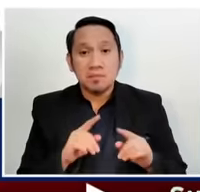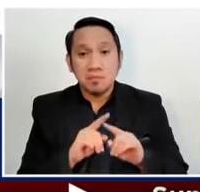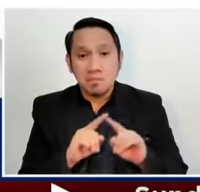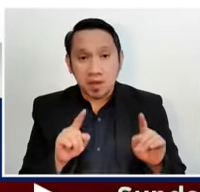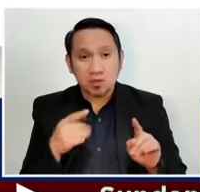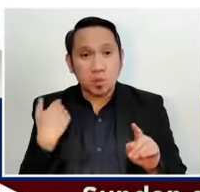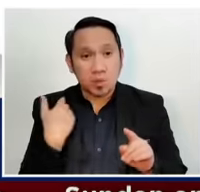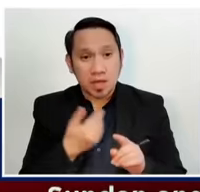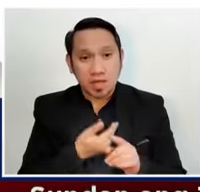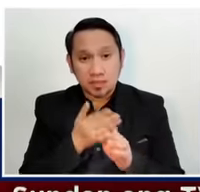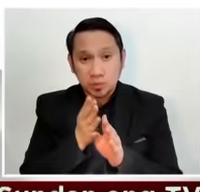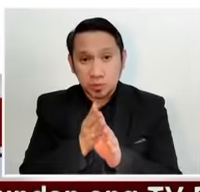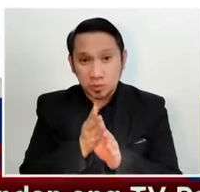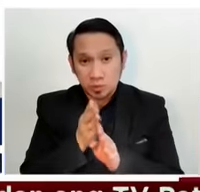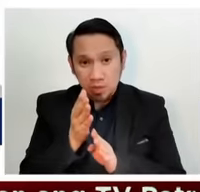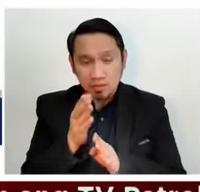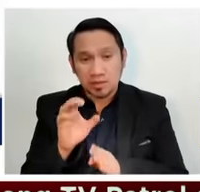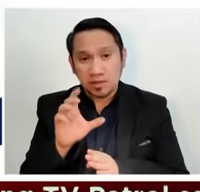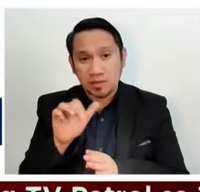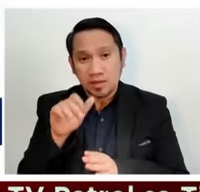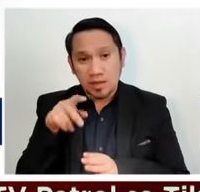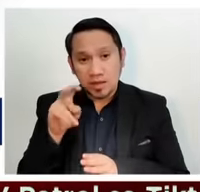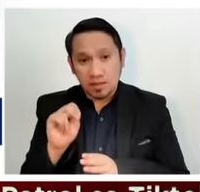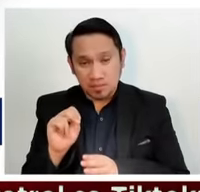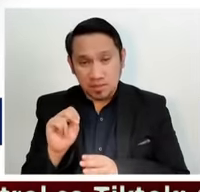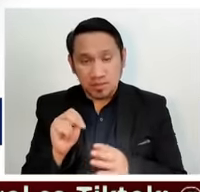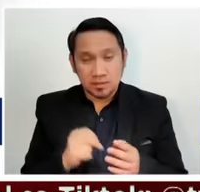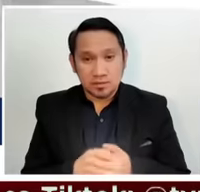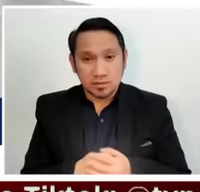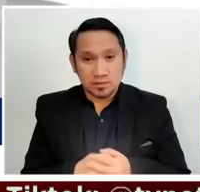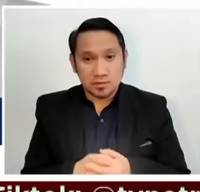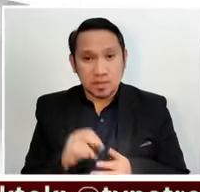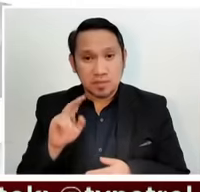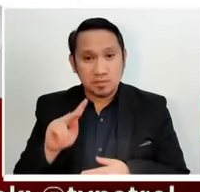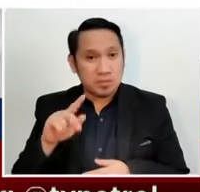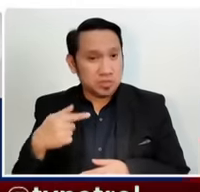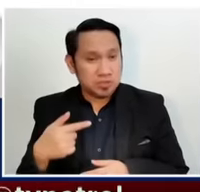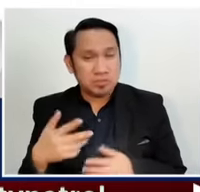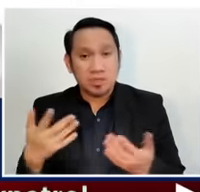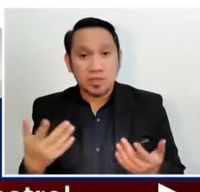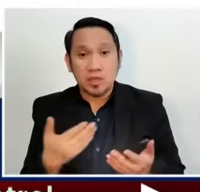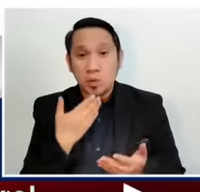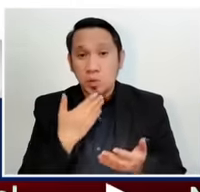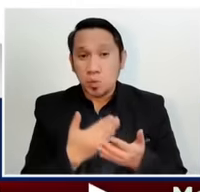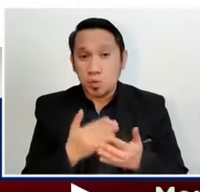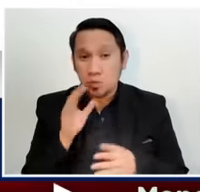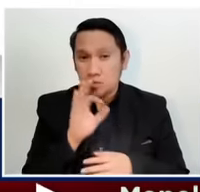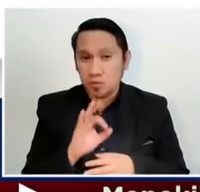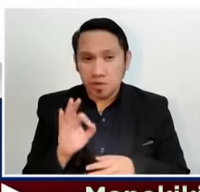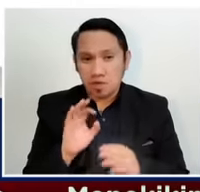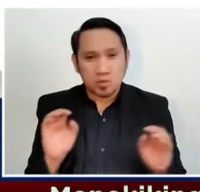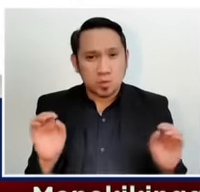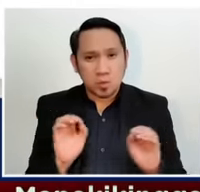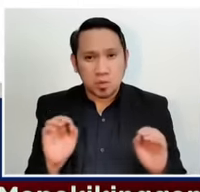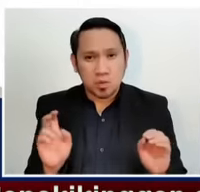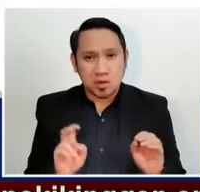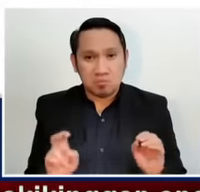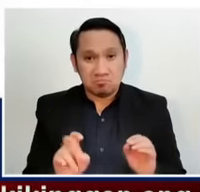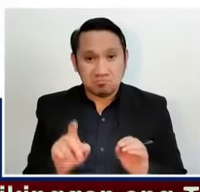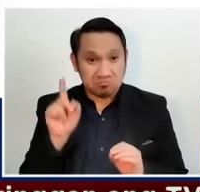sa Kalapan, Abra de Ilog at saka sa Puerto Galera. Sa Biyernes Santo, wala pong biyahe ang Montenegro